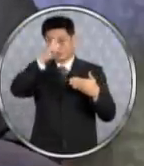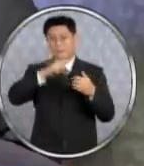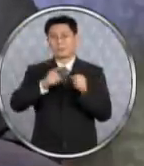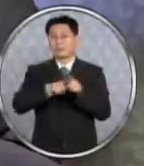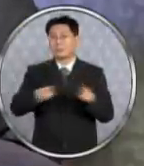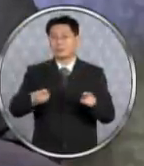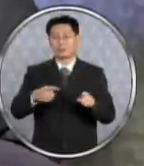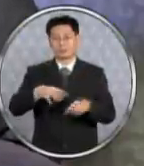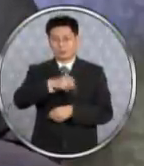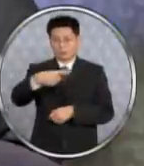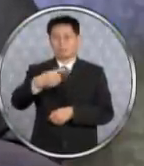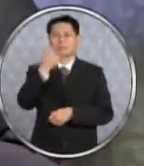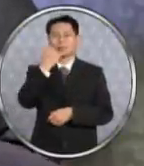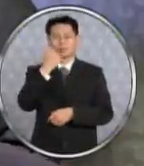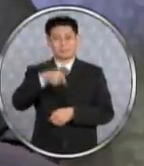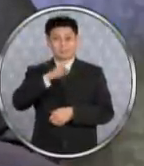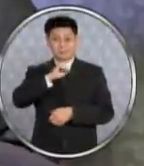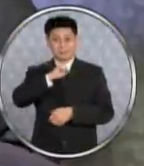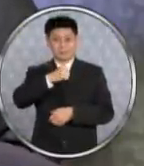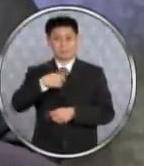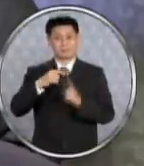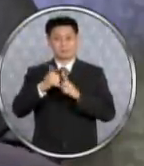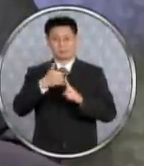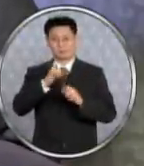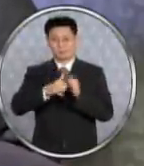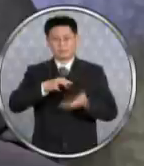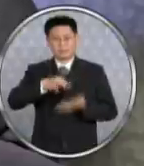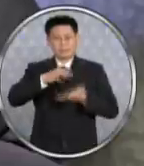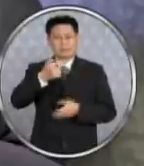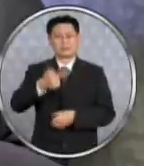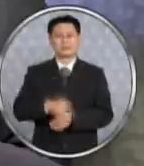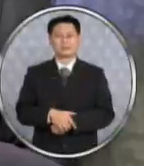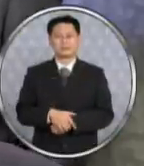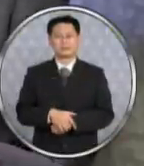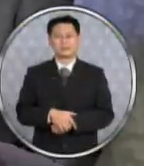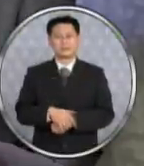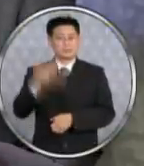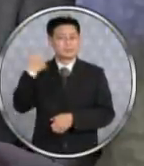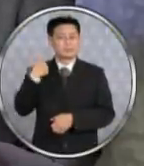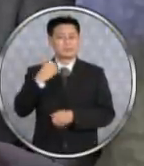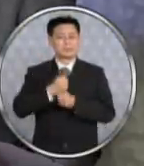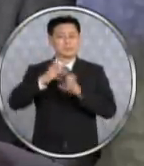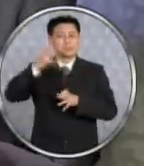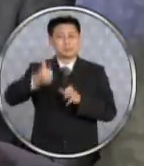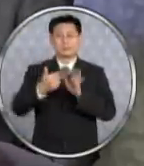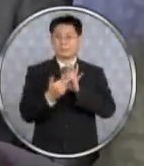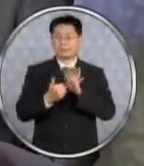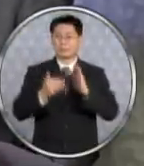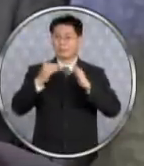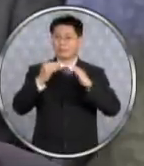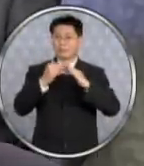统一的不归路，这就是台湾人民最担心的地方。马总统曾经说过，出去一